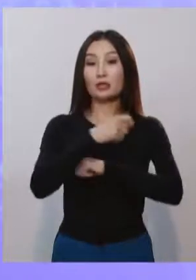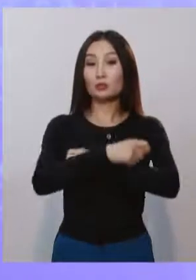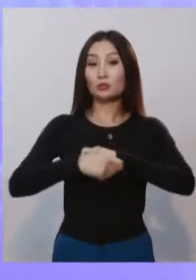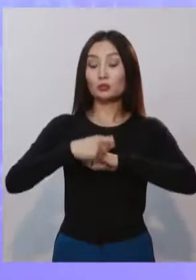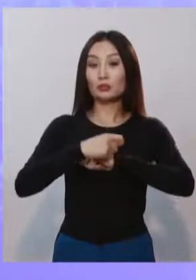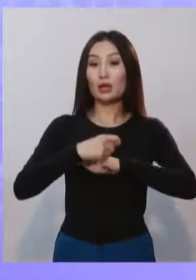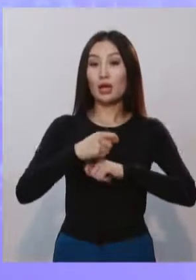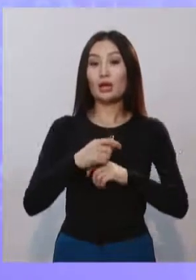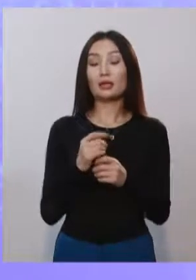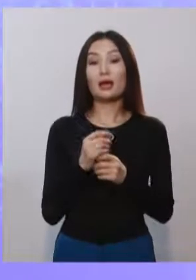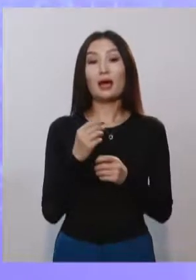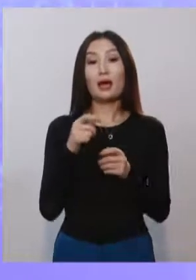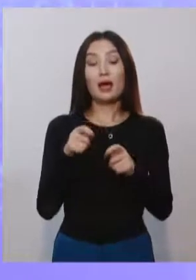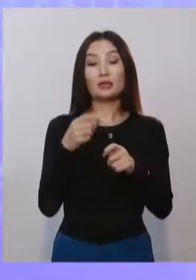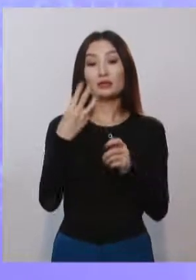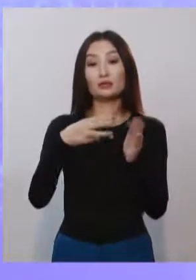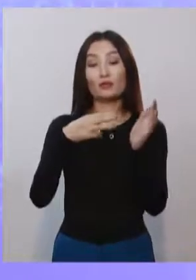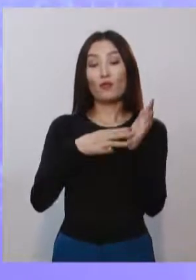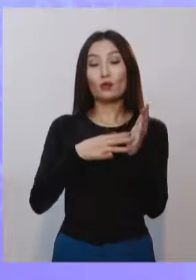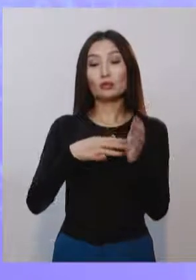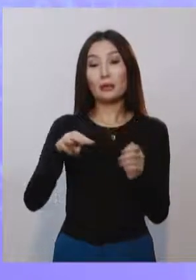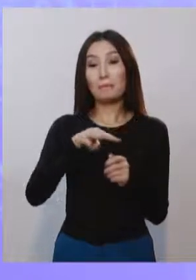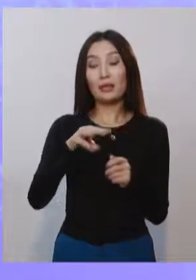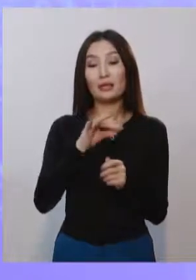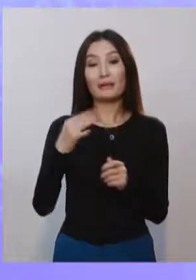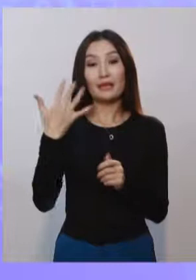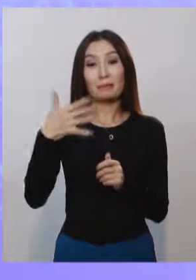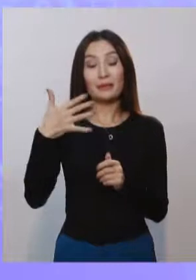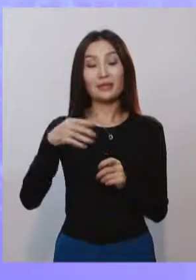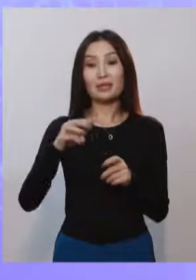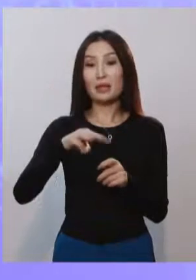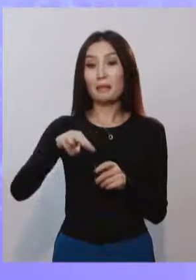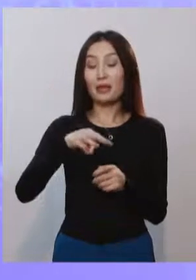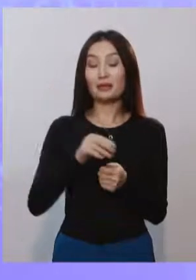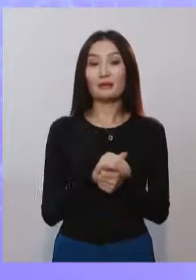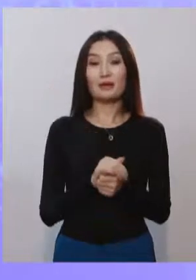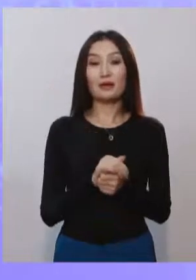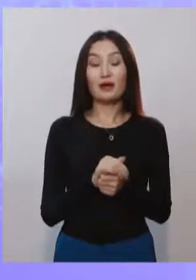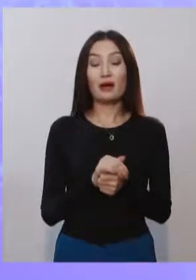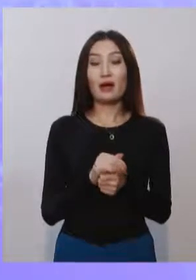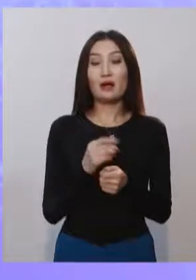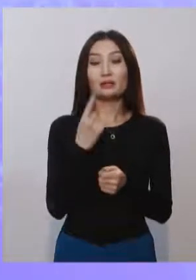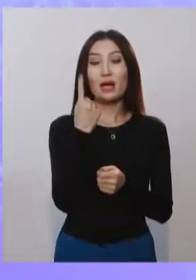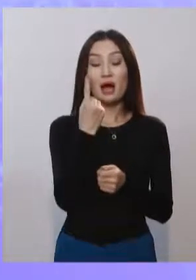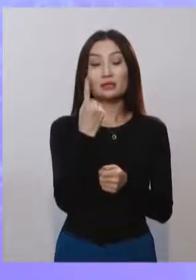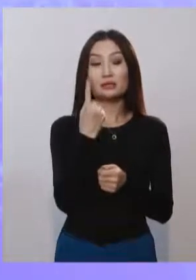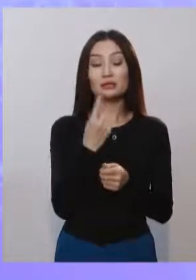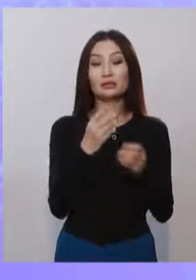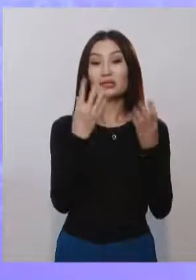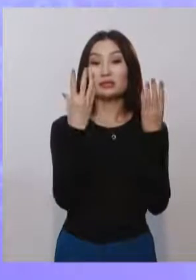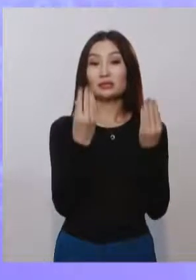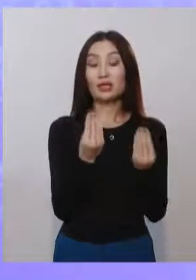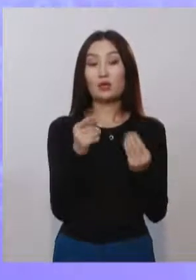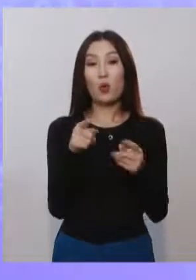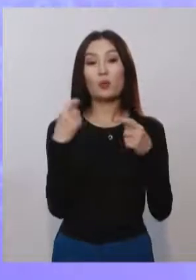длиной 38 метров и 50 метров за один день он